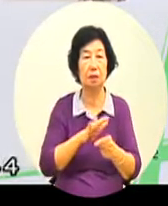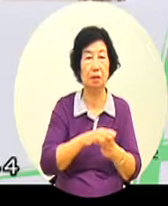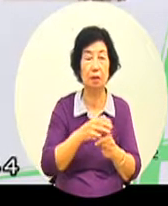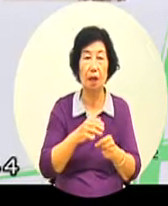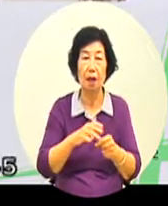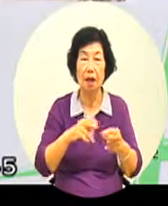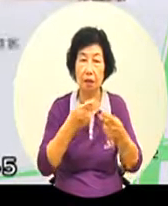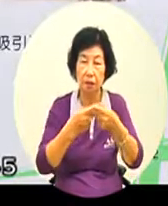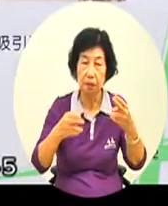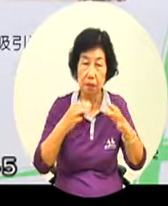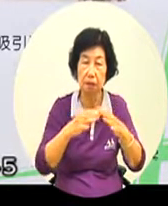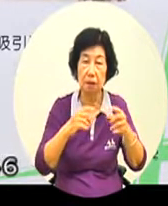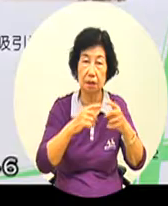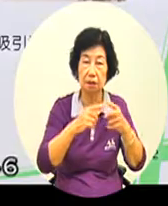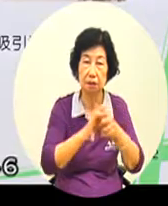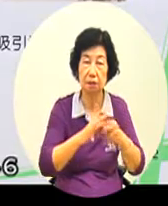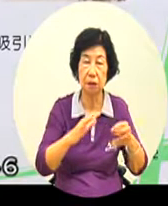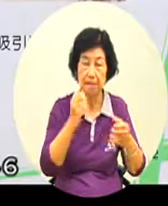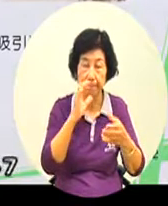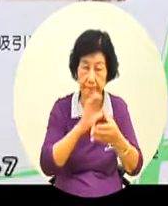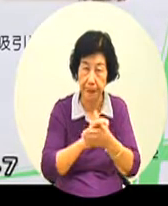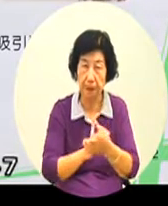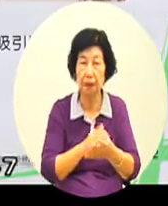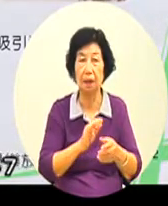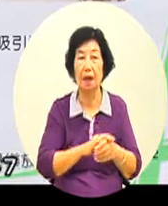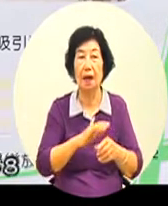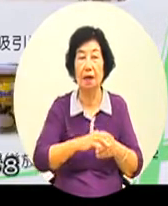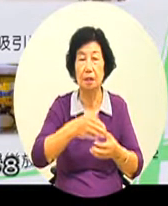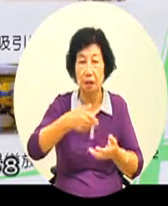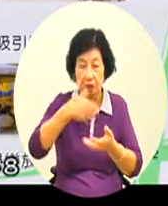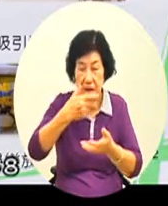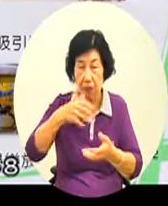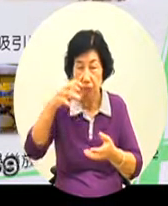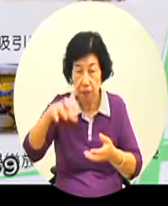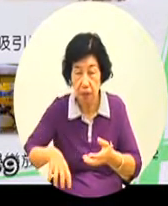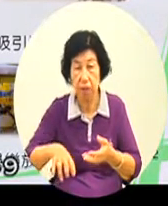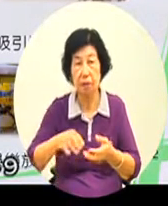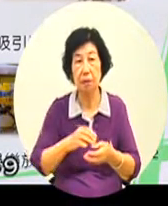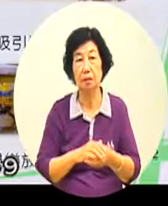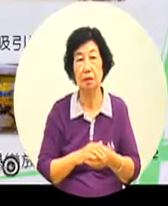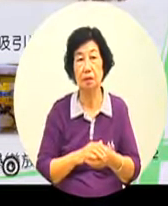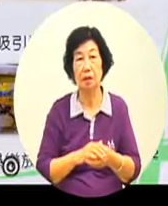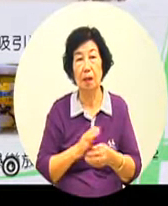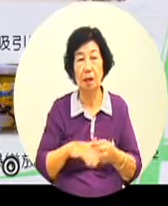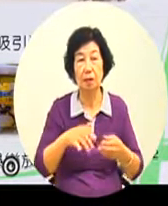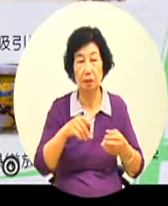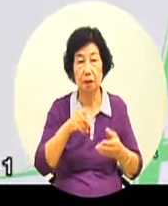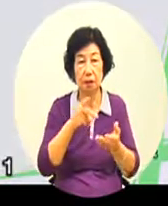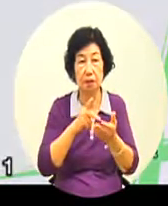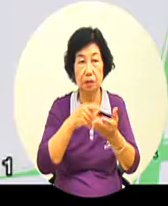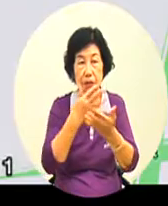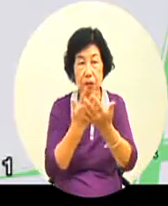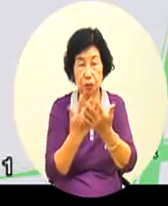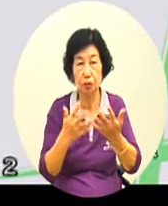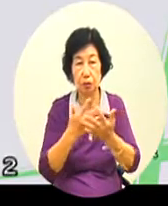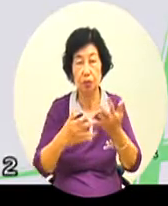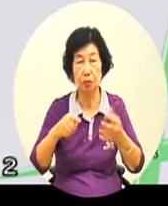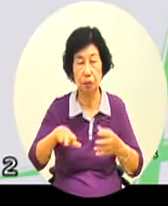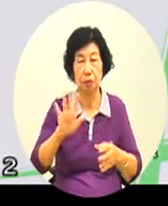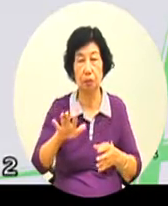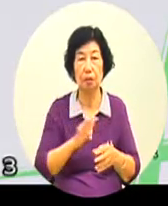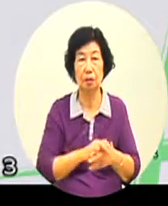那以及演艺厅、圆楼餐厅跟展售中心都持续稳定的营运当中。那第二个馆舍是